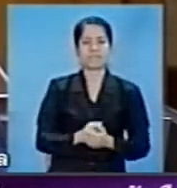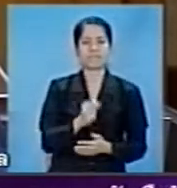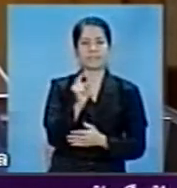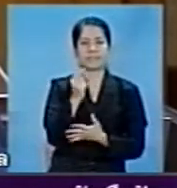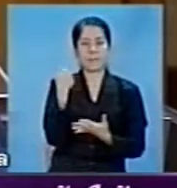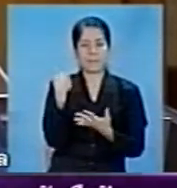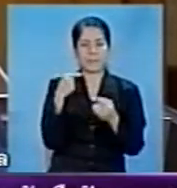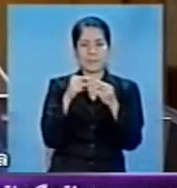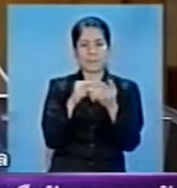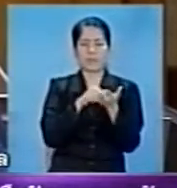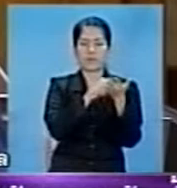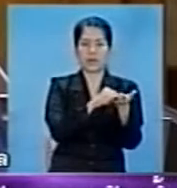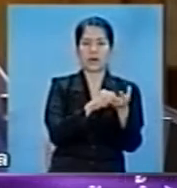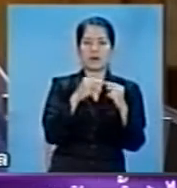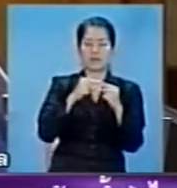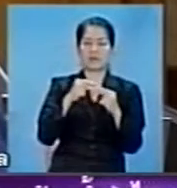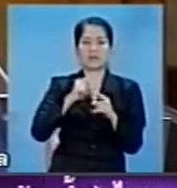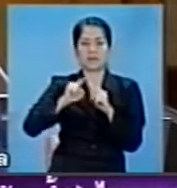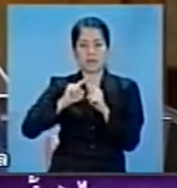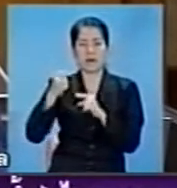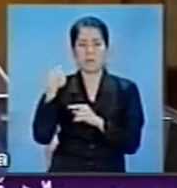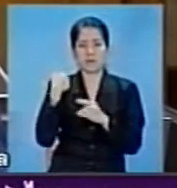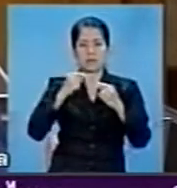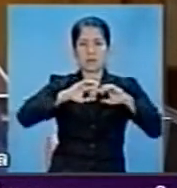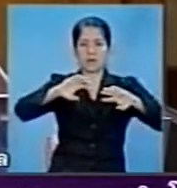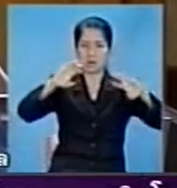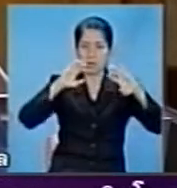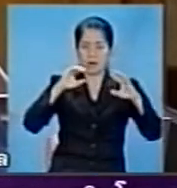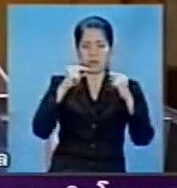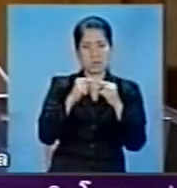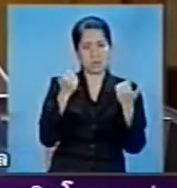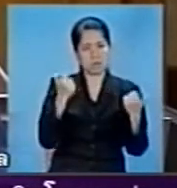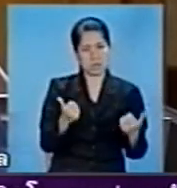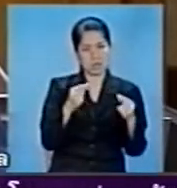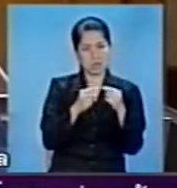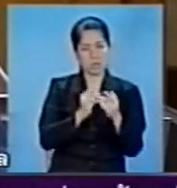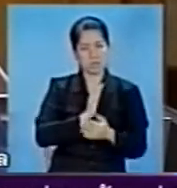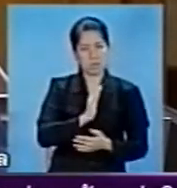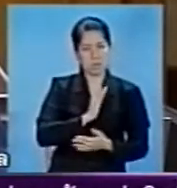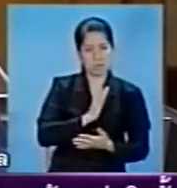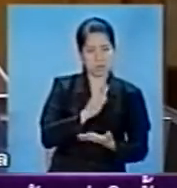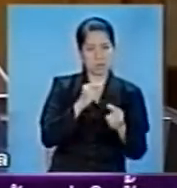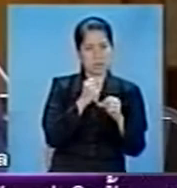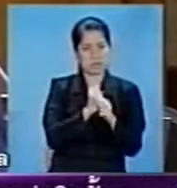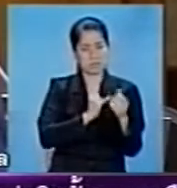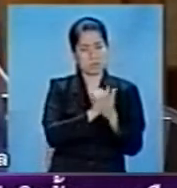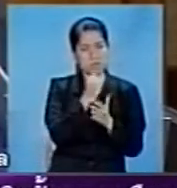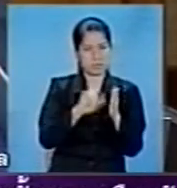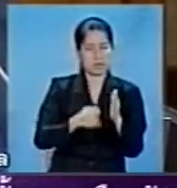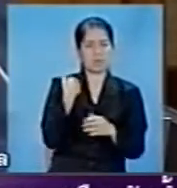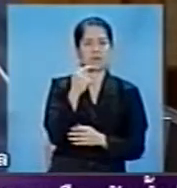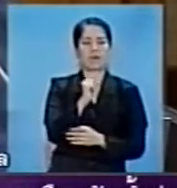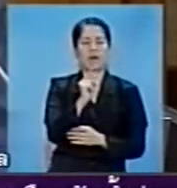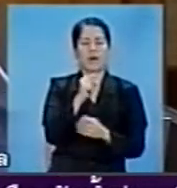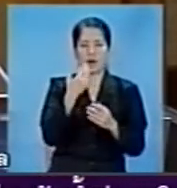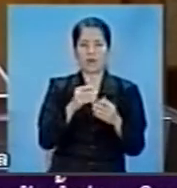ก็มีการหยิบยกเงื่อนไขว่ารัฐบาลชุดปัจจุบันชอบทำหรือไม่ชอบทำซึ่งก็ได้มีการชี้แจงกันไปหล